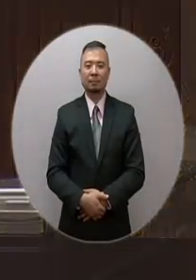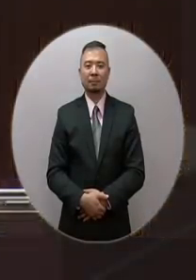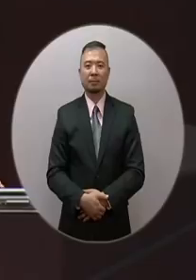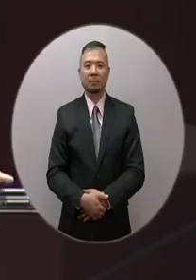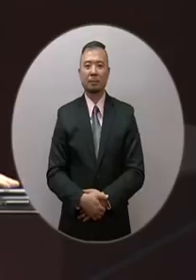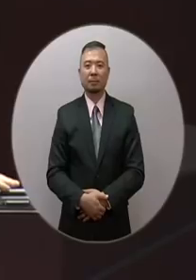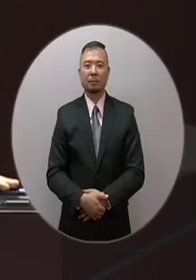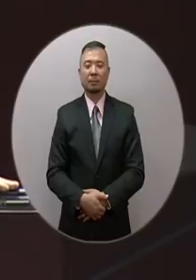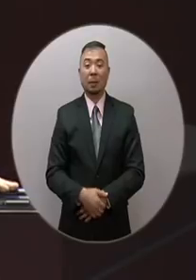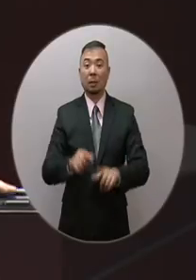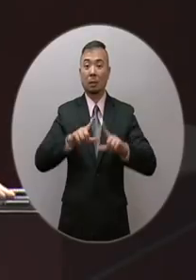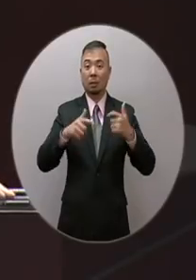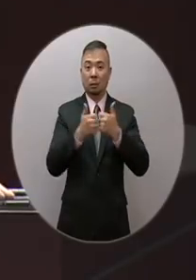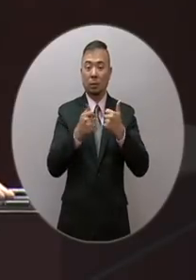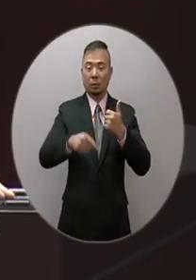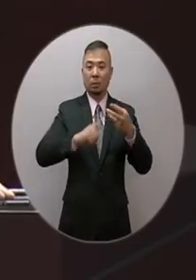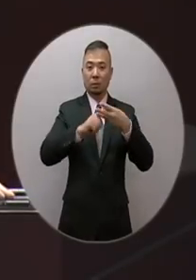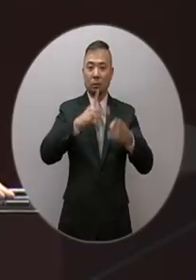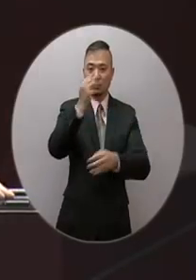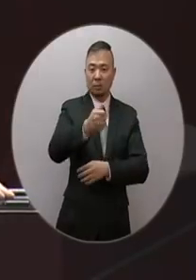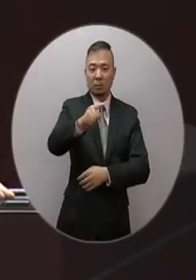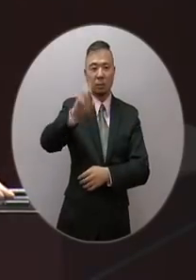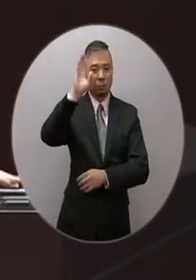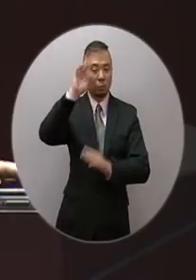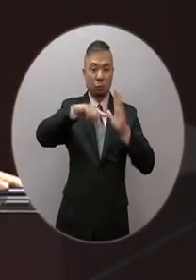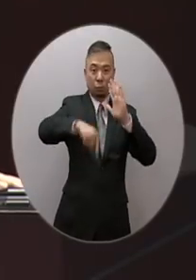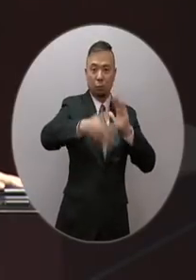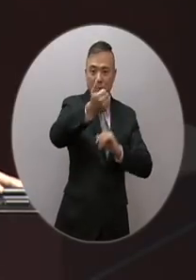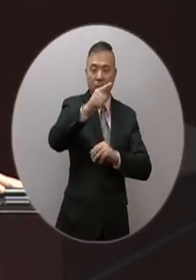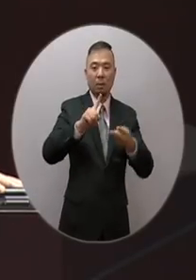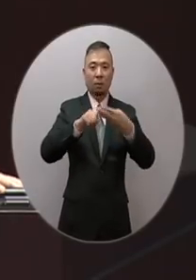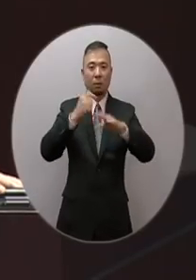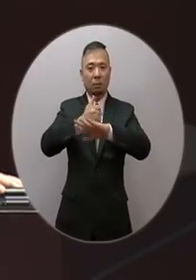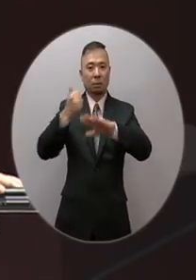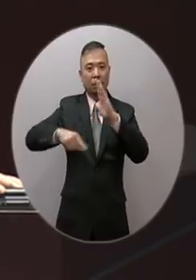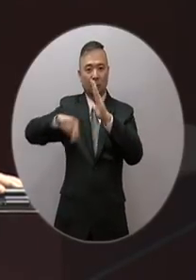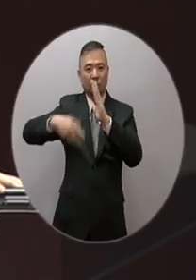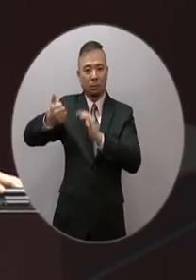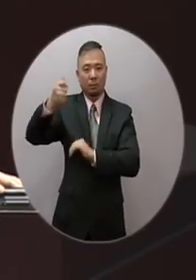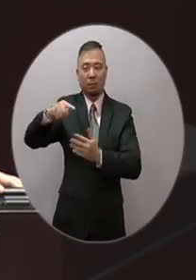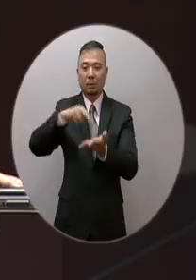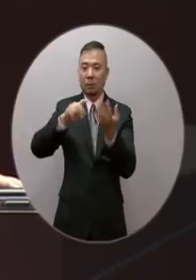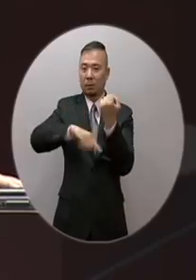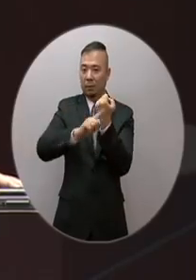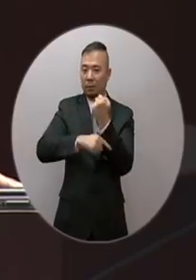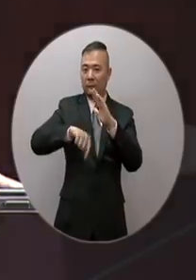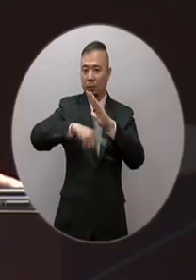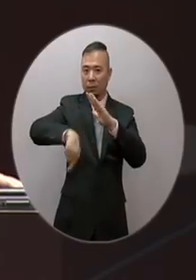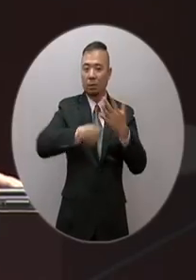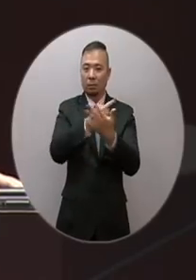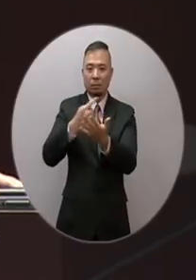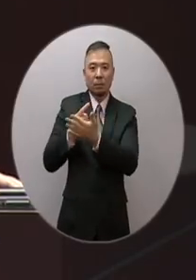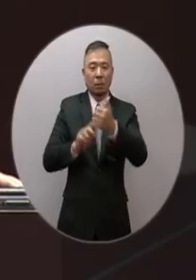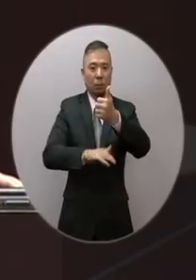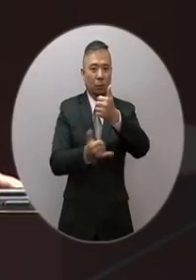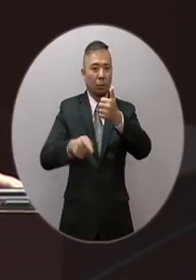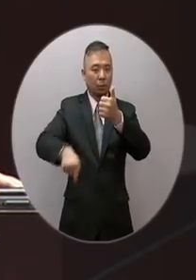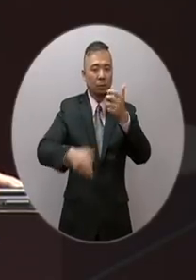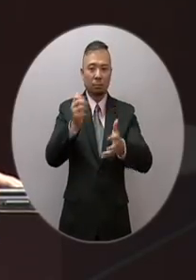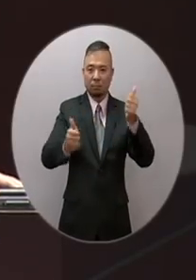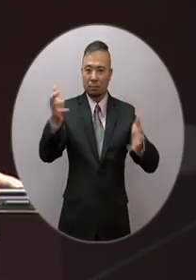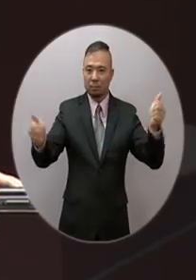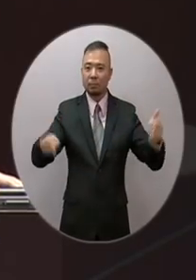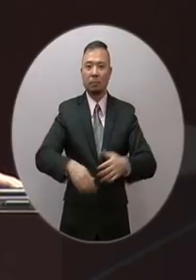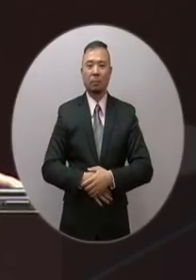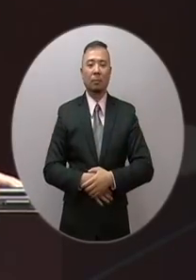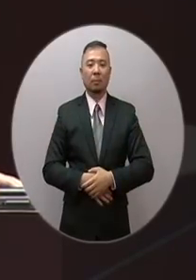大会主席、苏院长、王前院长、立法院各位委员先进，贵院第9届第5